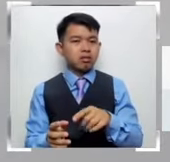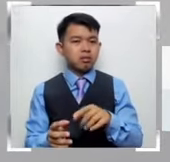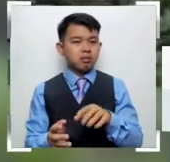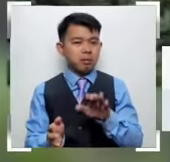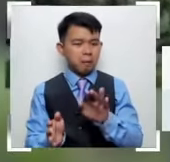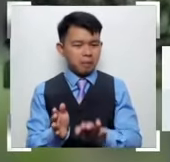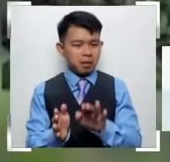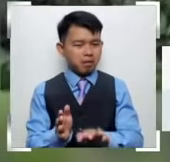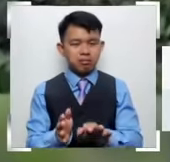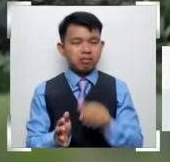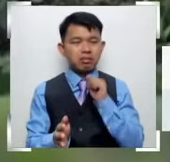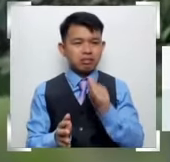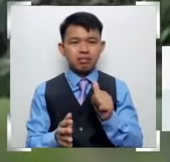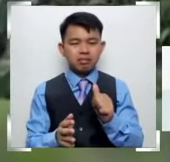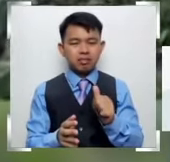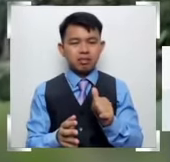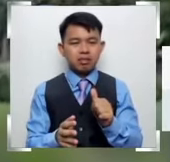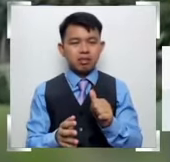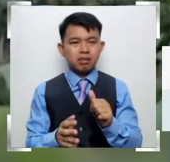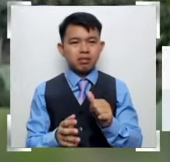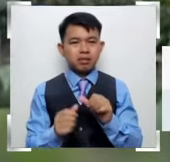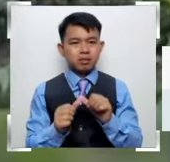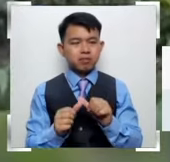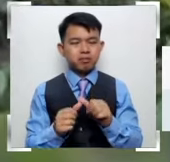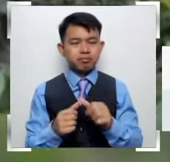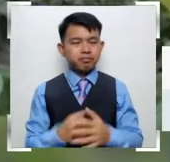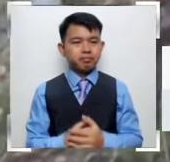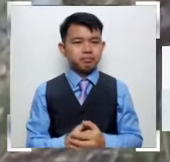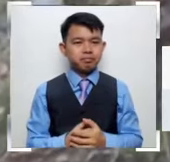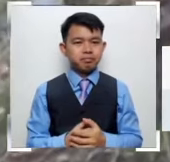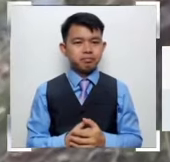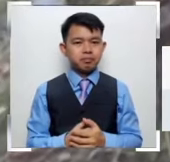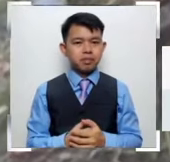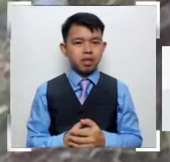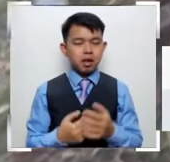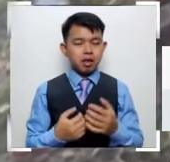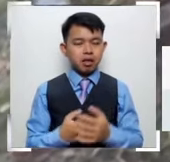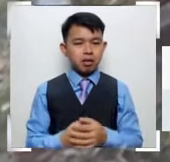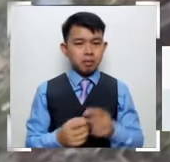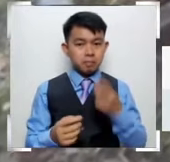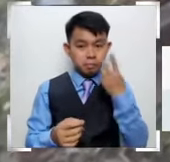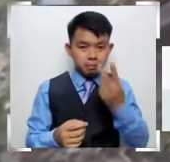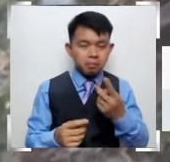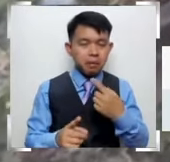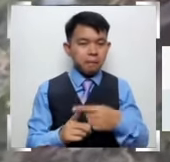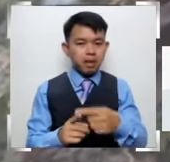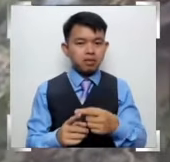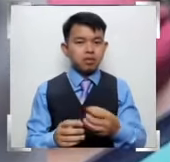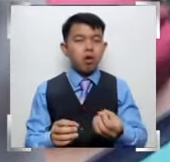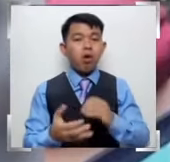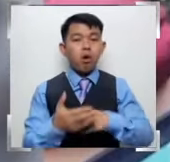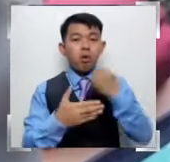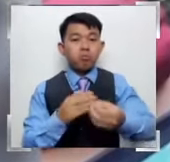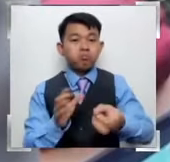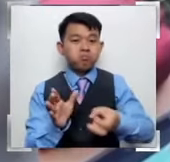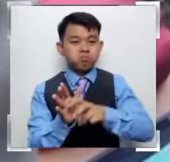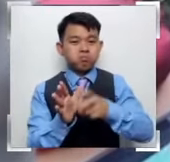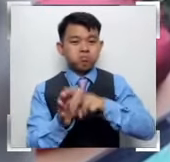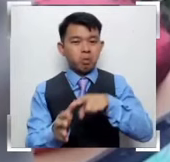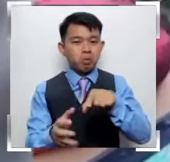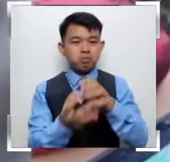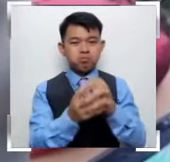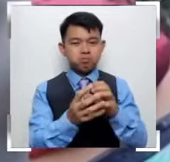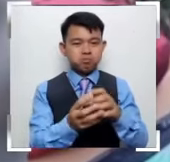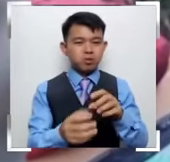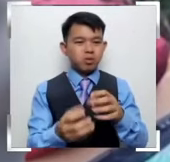pa naman nakasampan o ng ilang sakay. Lumalabas din na overloaded umano ng nyog ang sasakyan kaya bumulusok pababa. Total wreck po yung